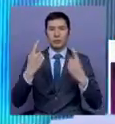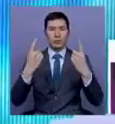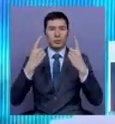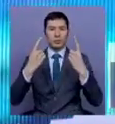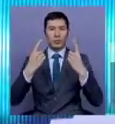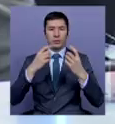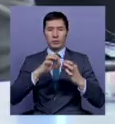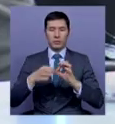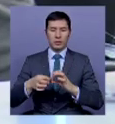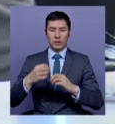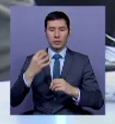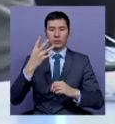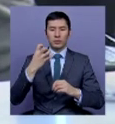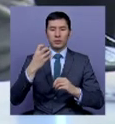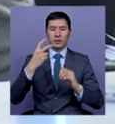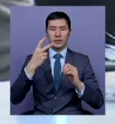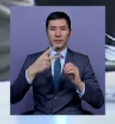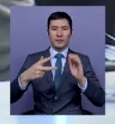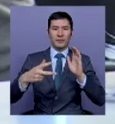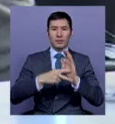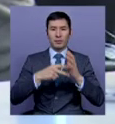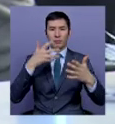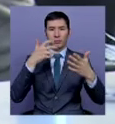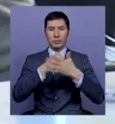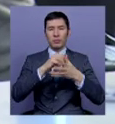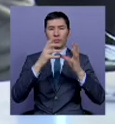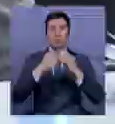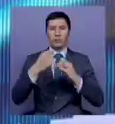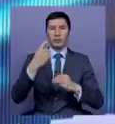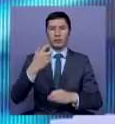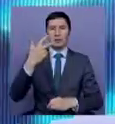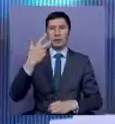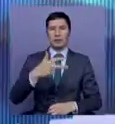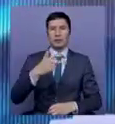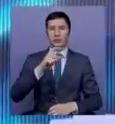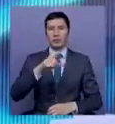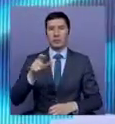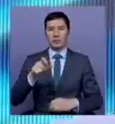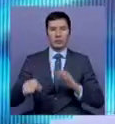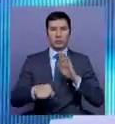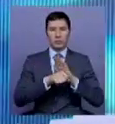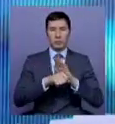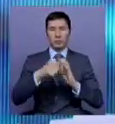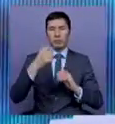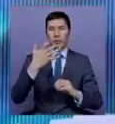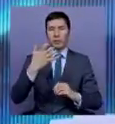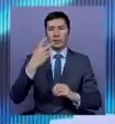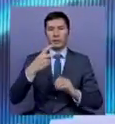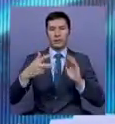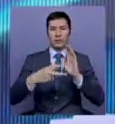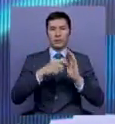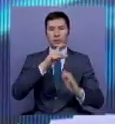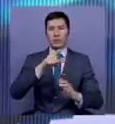келтірумен болып отыр. 428 жол көлік апаты салдарынан 132 адам қаза тапты. 528 адам жарақат алды.